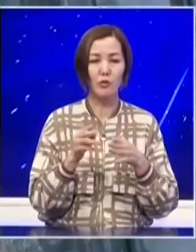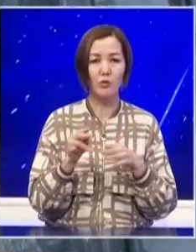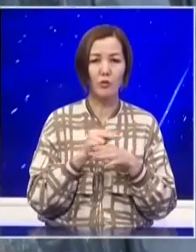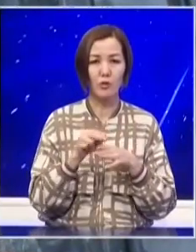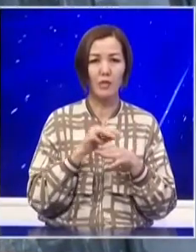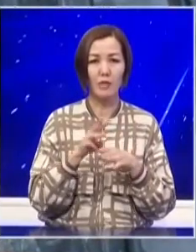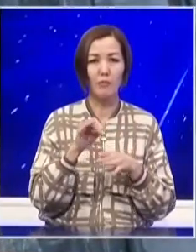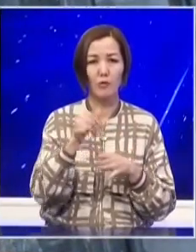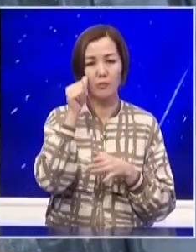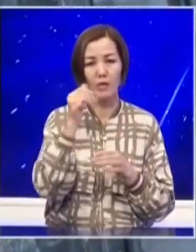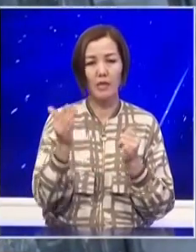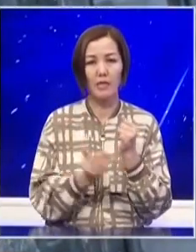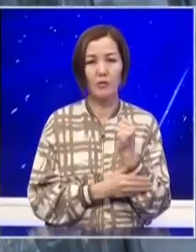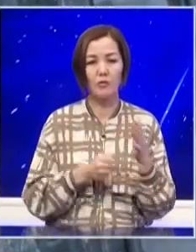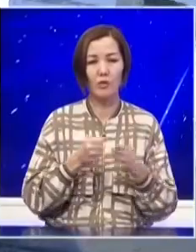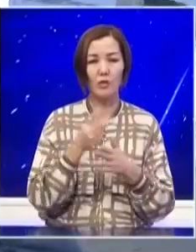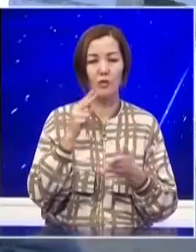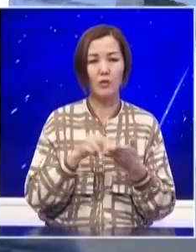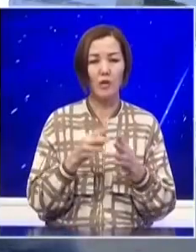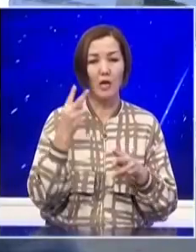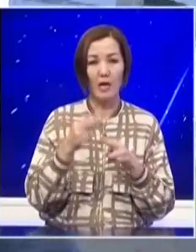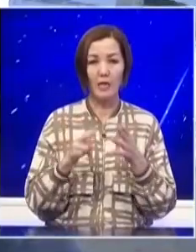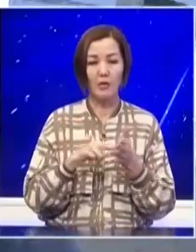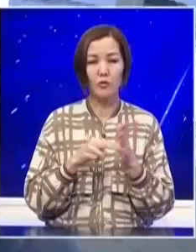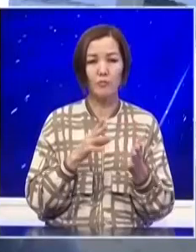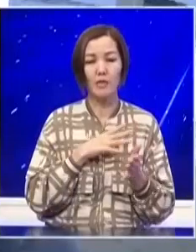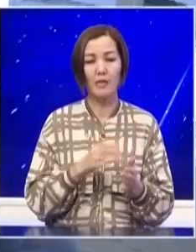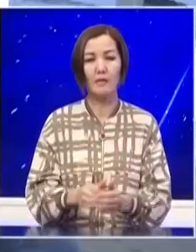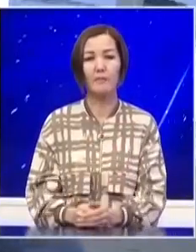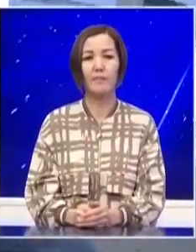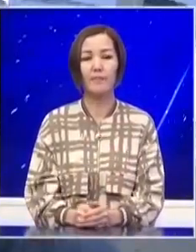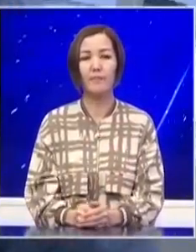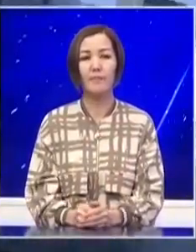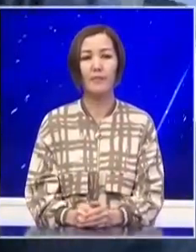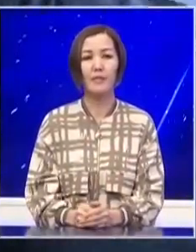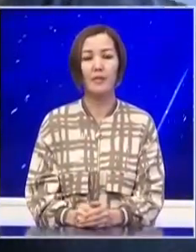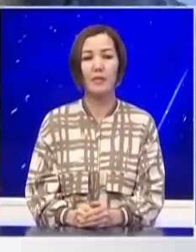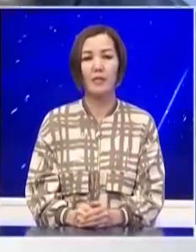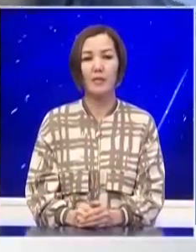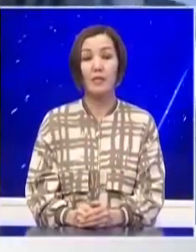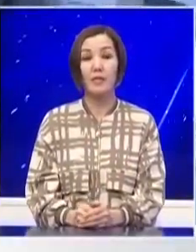айының соңына дейін аяқталады деп жоспарланған. Проектом предусмотрена